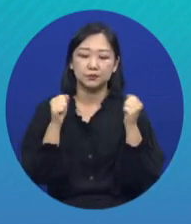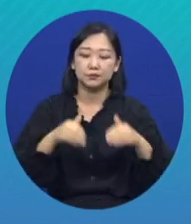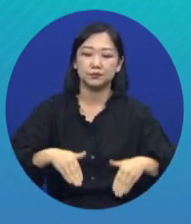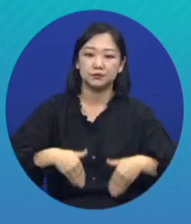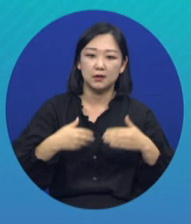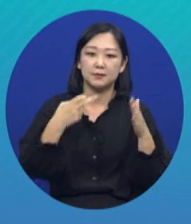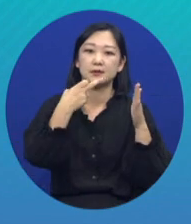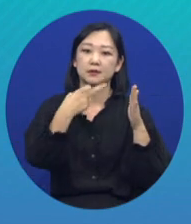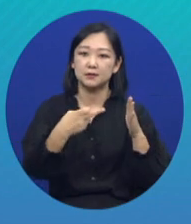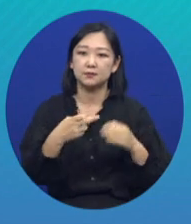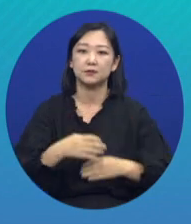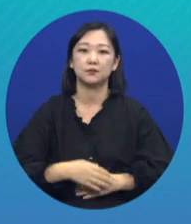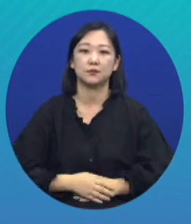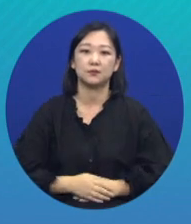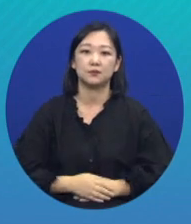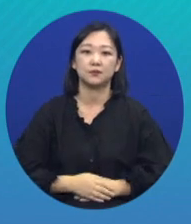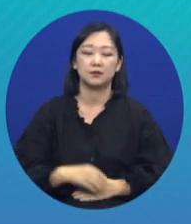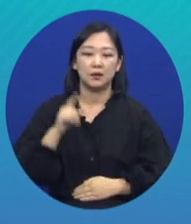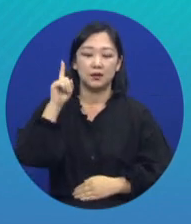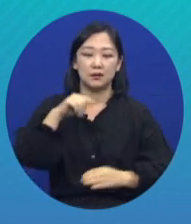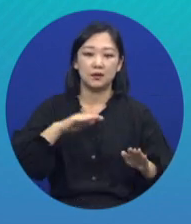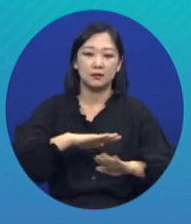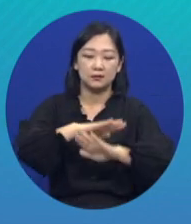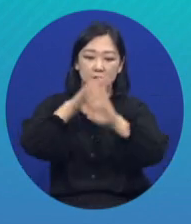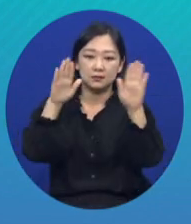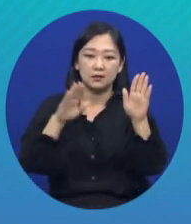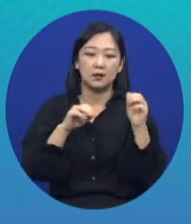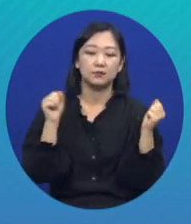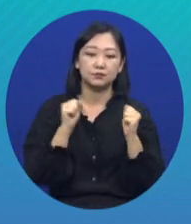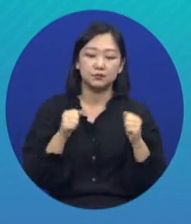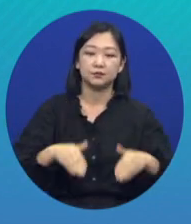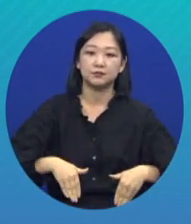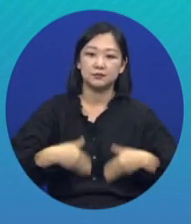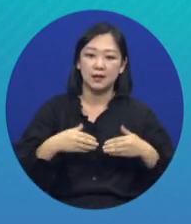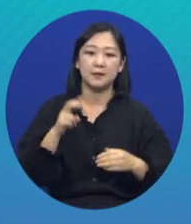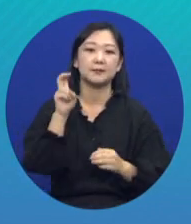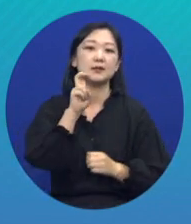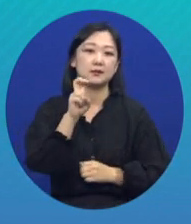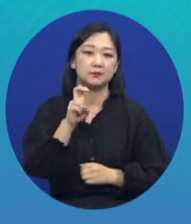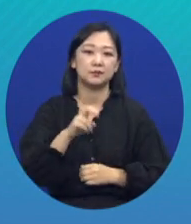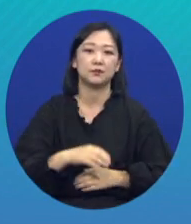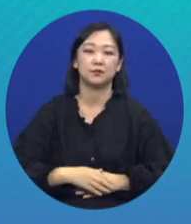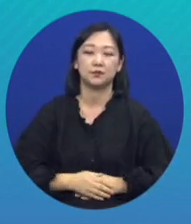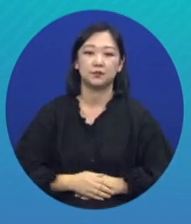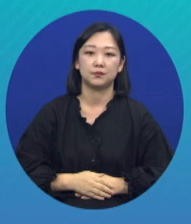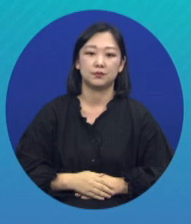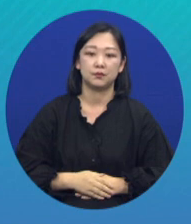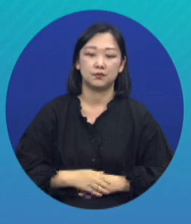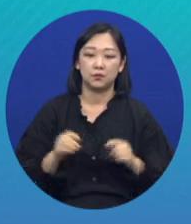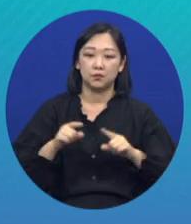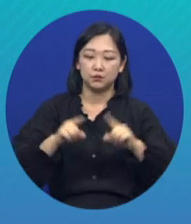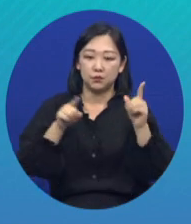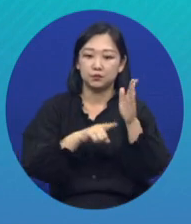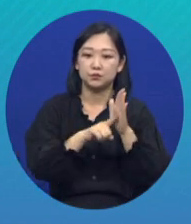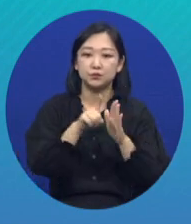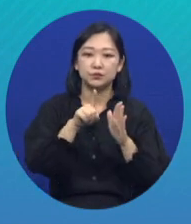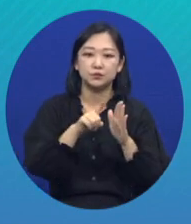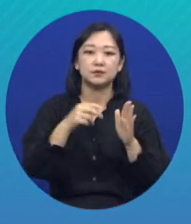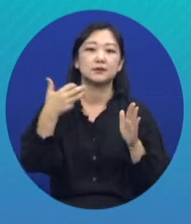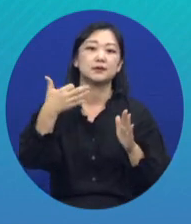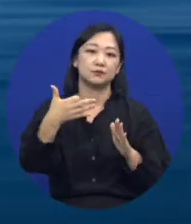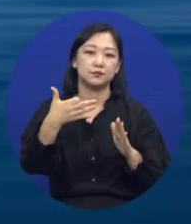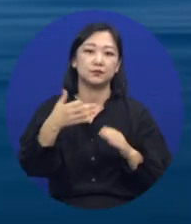12 도가 예상됩니다 내일 한낮 기온은 북부 지역과 남부 2 0 20도 까지 오르게 있고요 동부 지역은 19도 까지